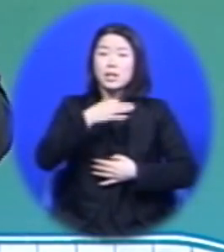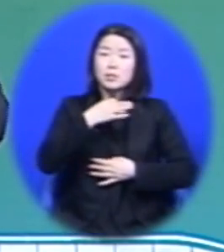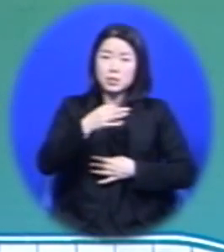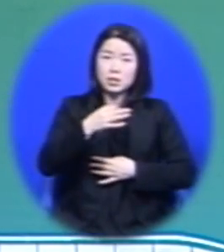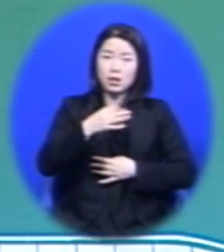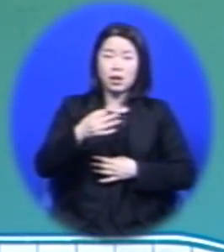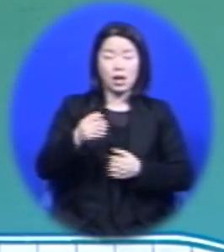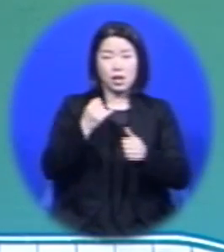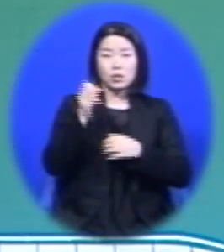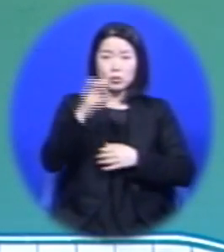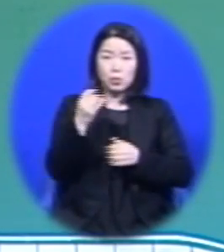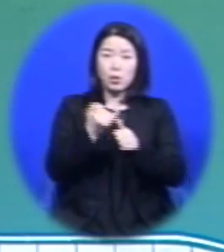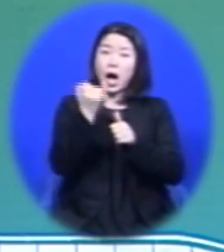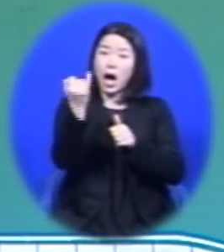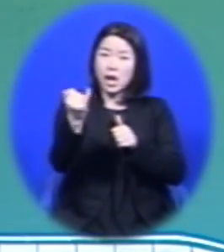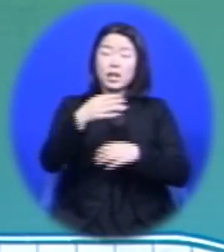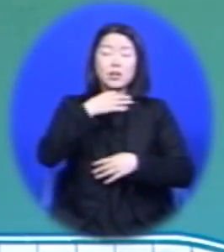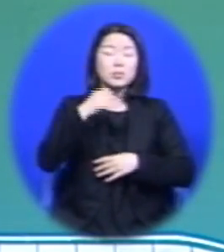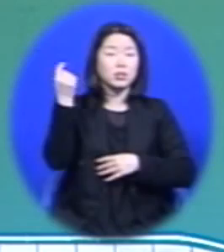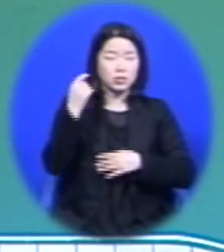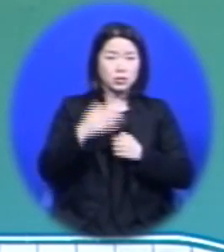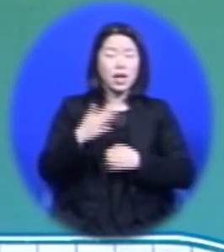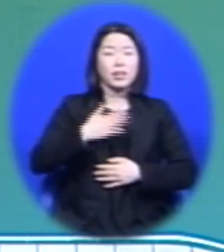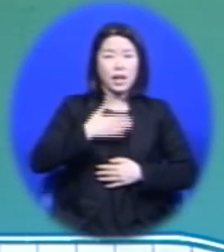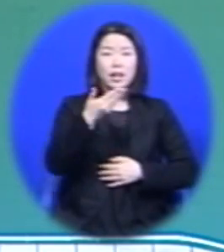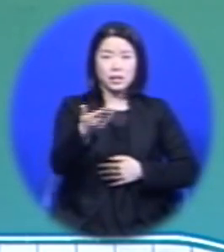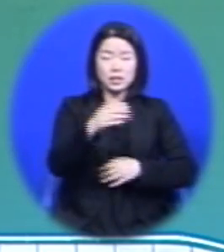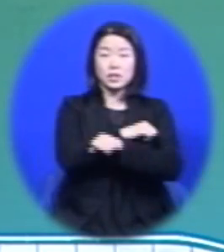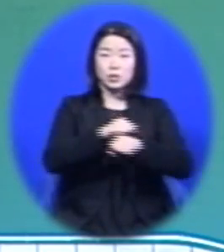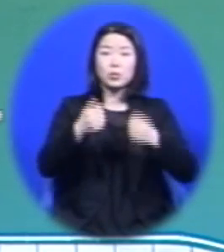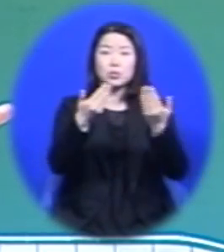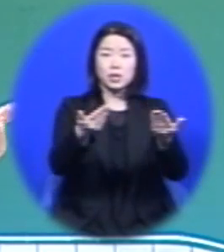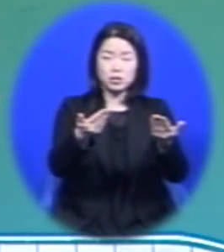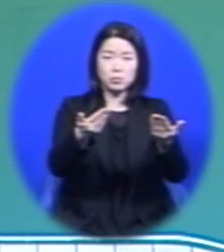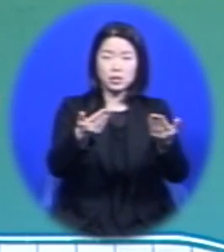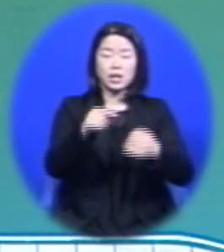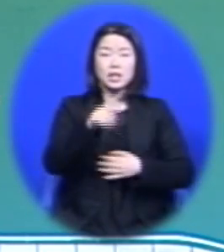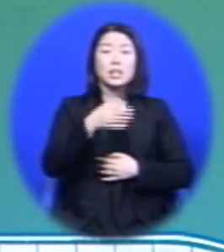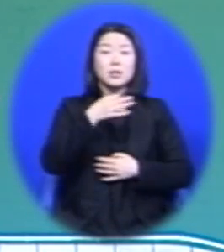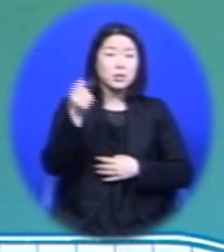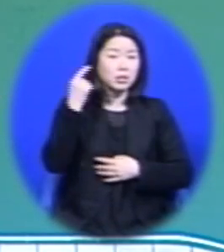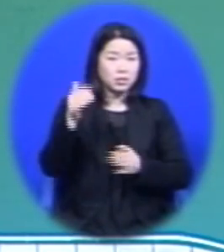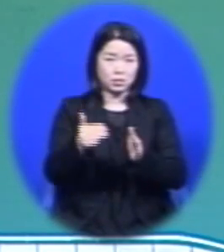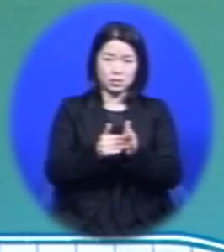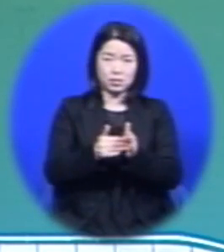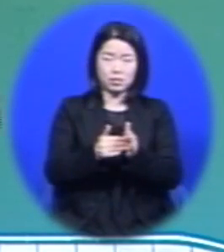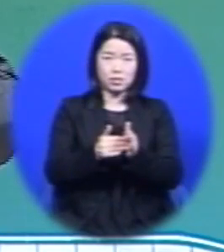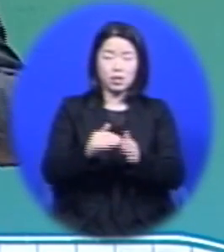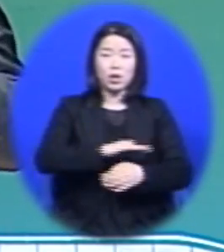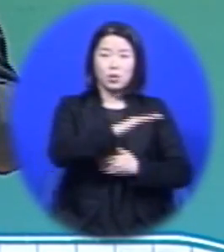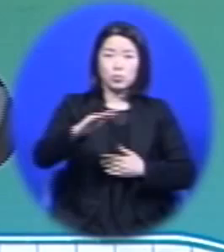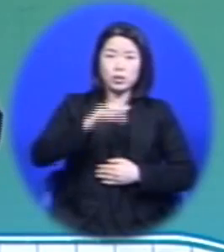아내의 음성을 들은 거죠. 내가 당신을 용서합니다. 라고 하는 음성을 들은 거예요.